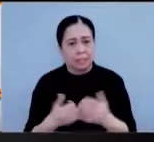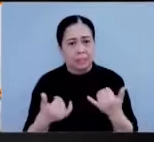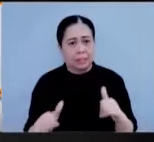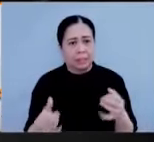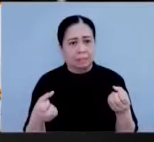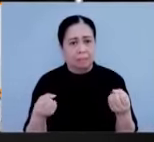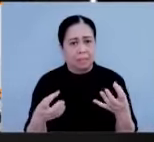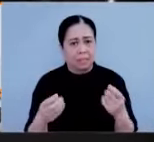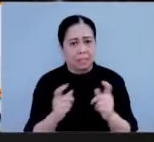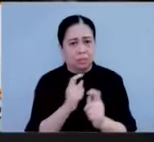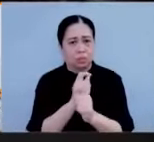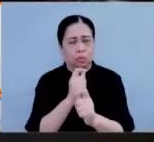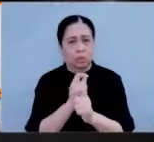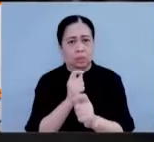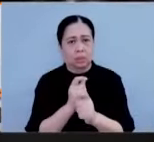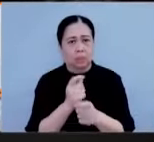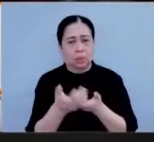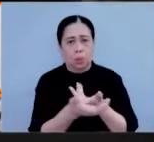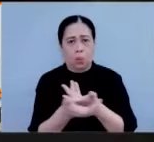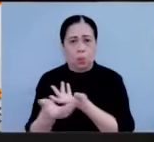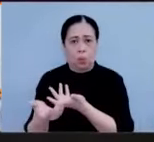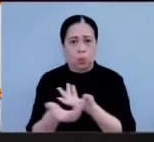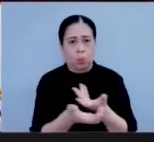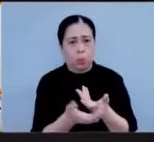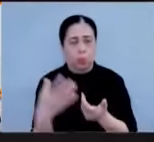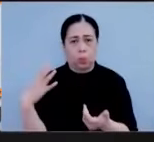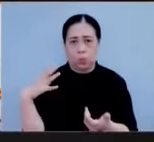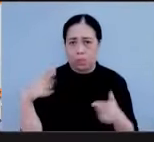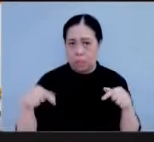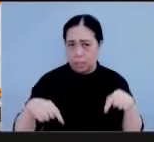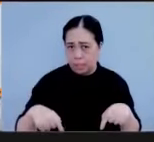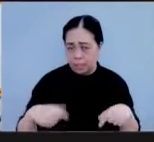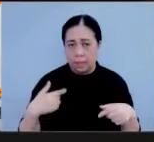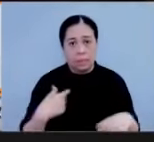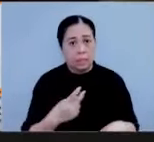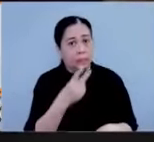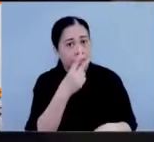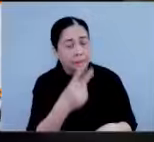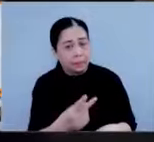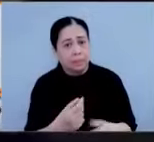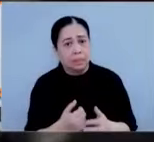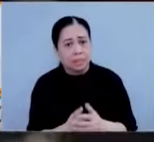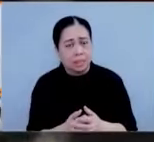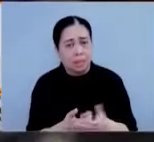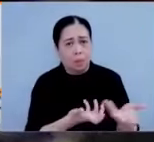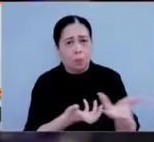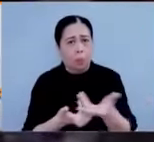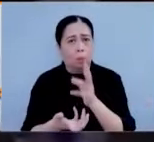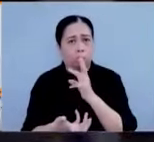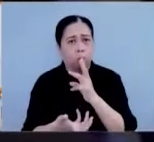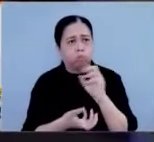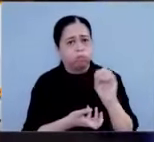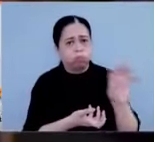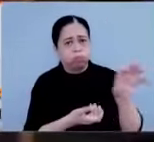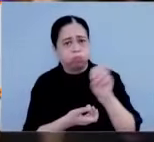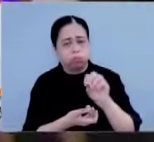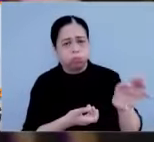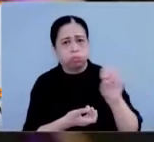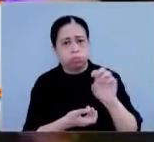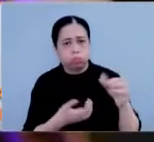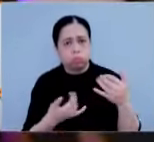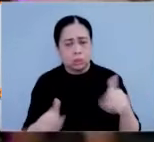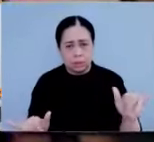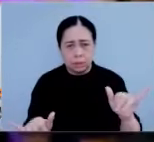truck ng bumbero na nakaantabay rito. Meron tayong nakikita na nagbobomba pa rin ng tubig para apulahin ang apoy.